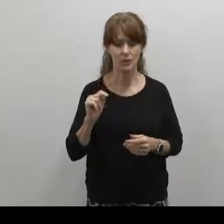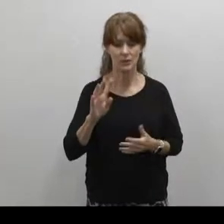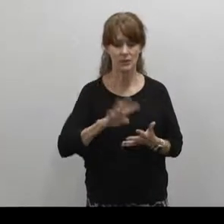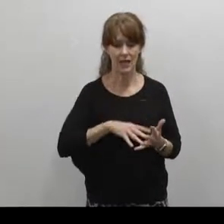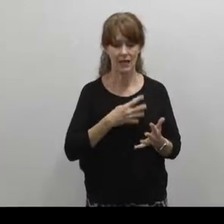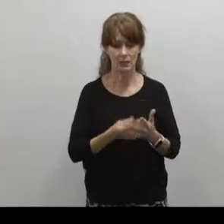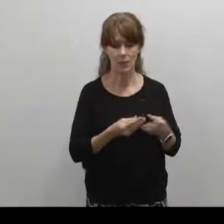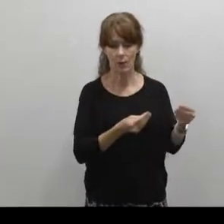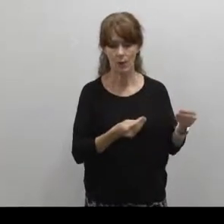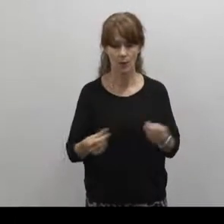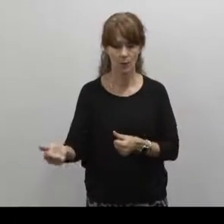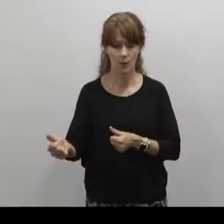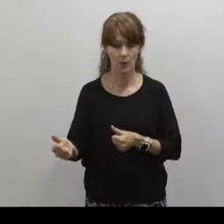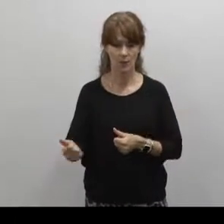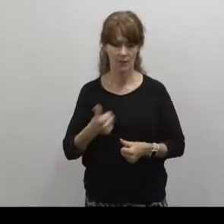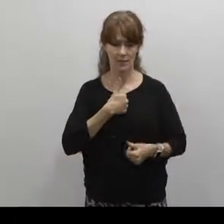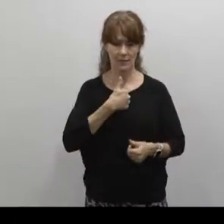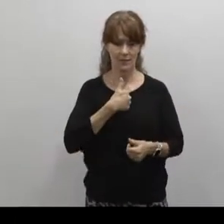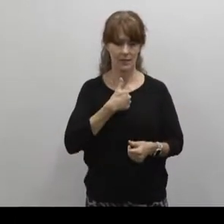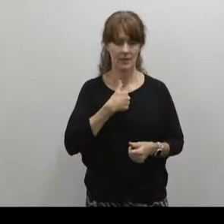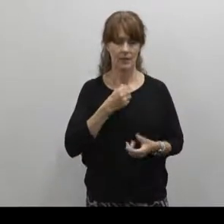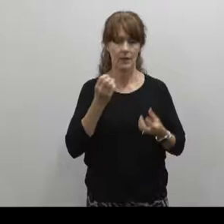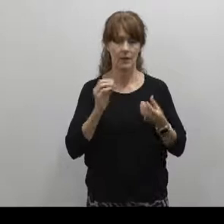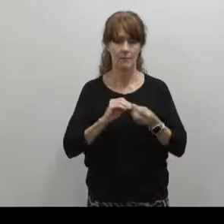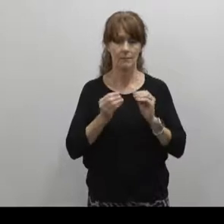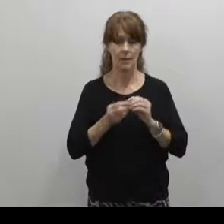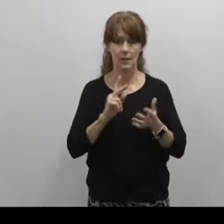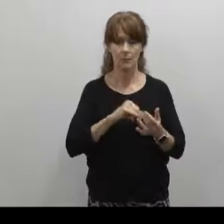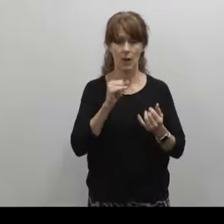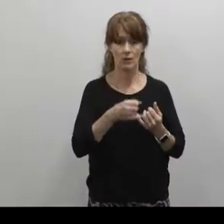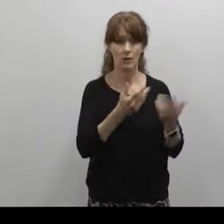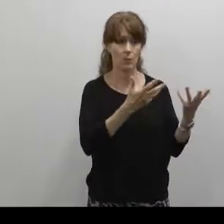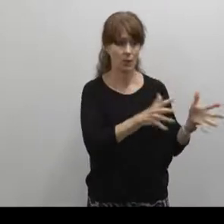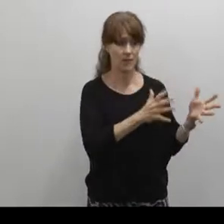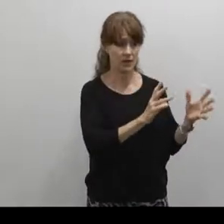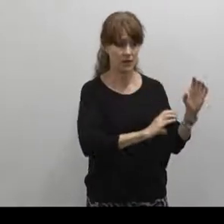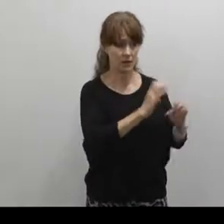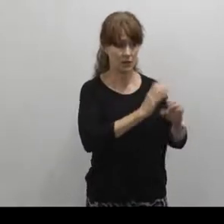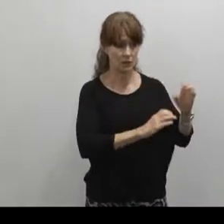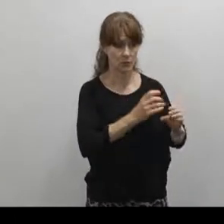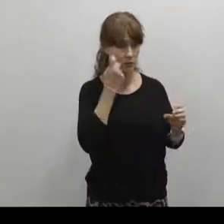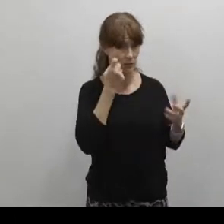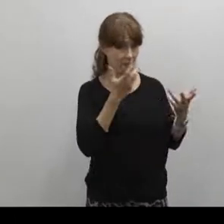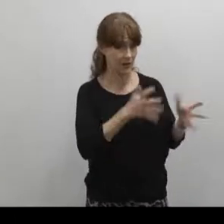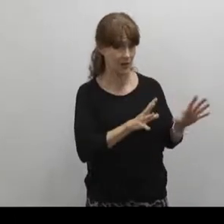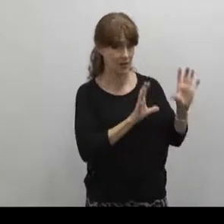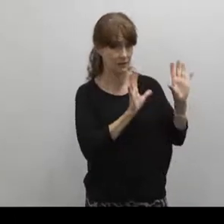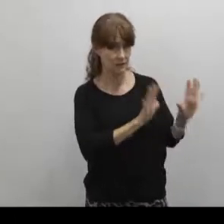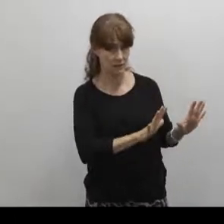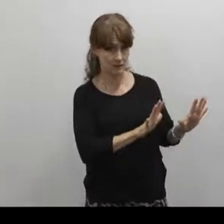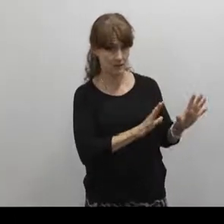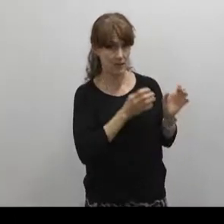hay một phần tiết cứ dùng trong face out mình thấy dùng trong cắt bằng thoi thật hay tìm bằng phân